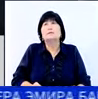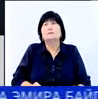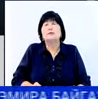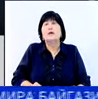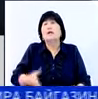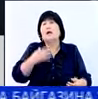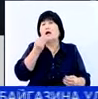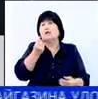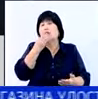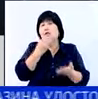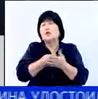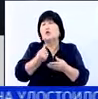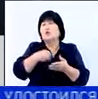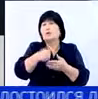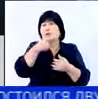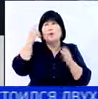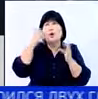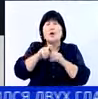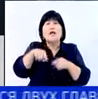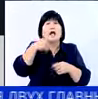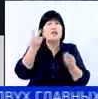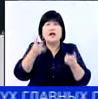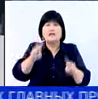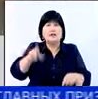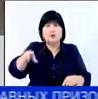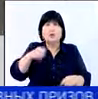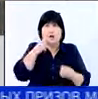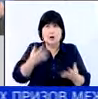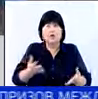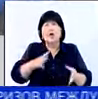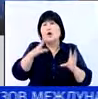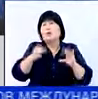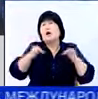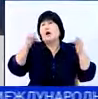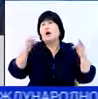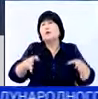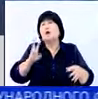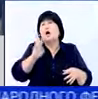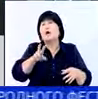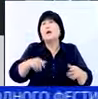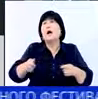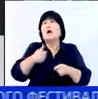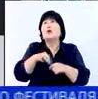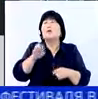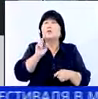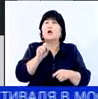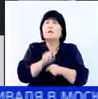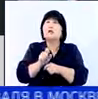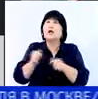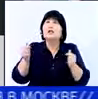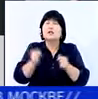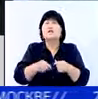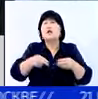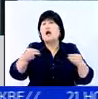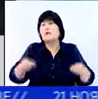На свои деньги не можем купить уголь, чтобы так не говорили люди, хорошо? По итогам внезапного обхода Аким области дал ряд поручений соответствующим